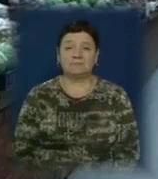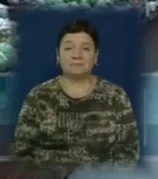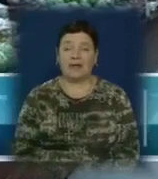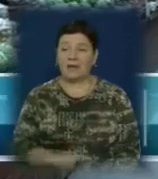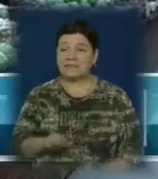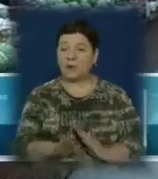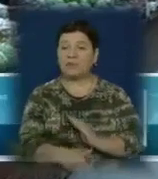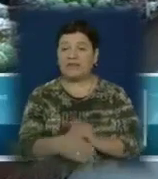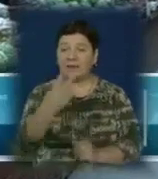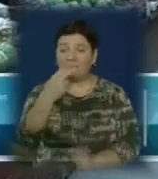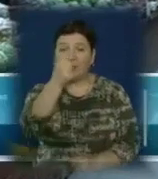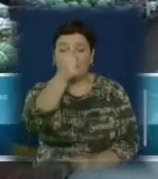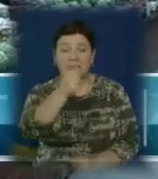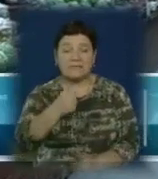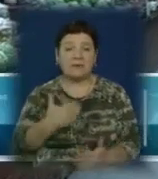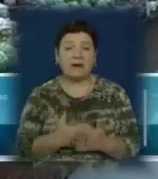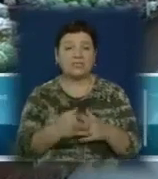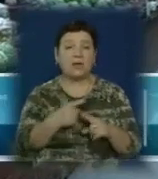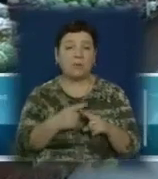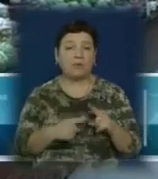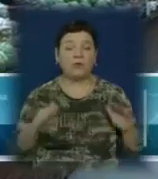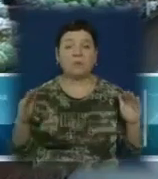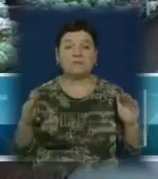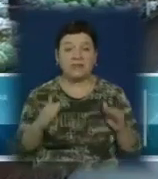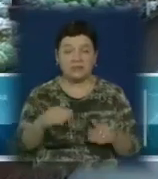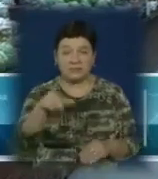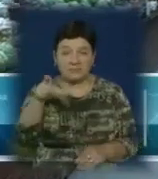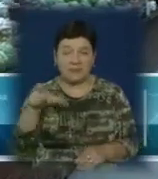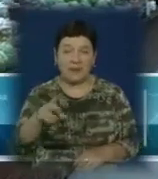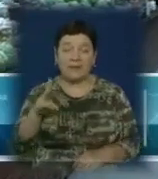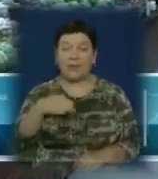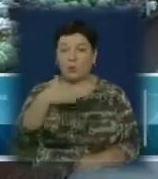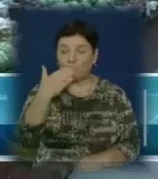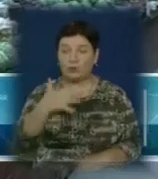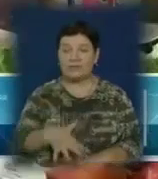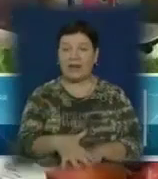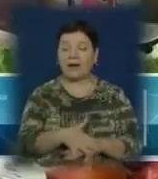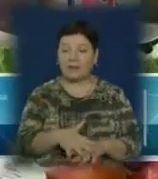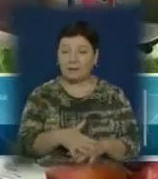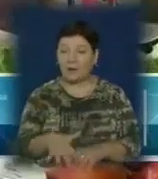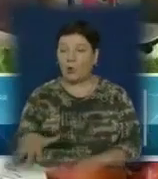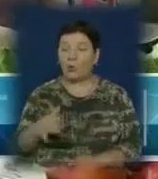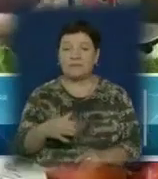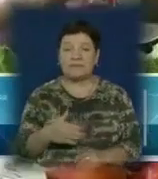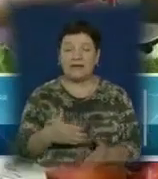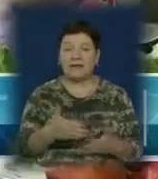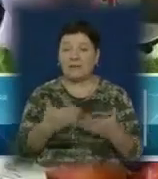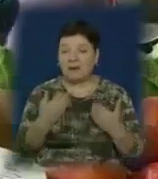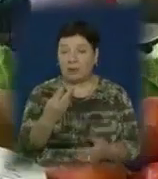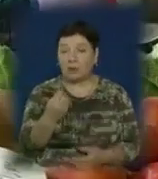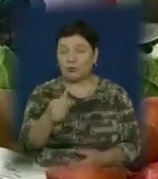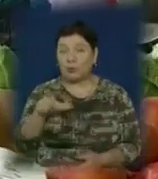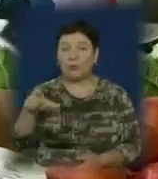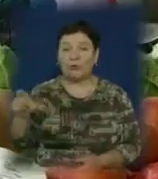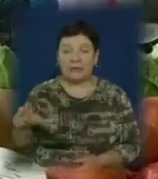За останні два місяці майже наполовину зменшився потік покупців на ужгородських ринках. Усе через відсутність грошей у